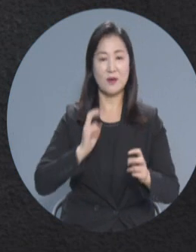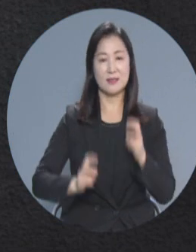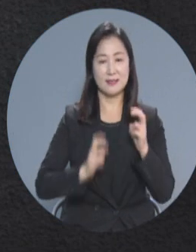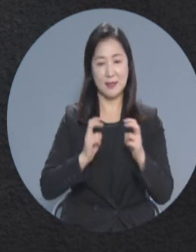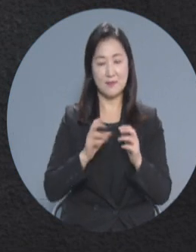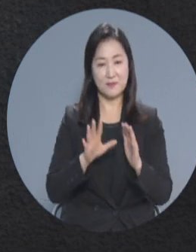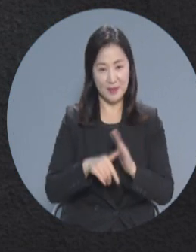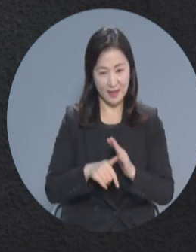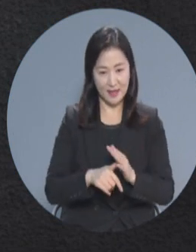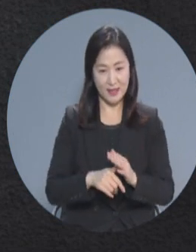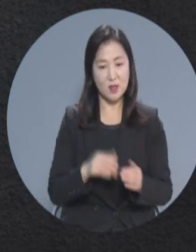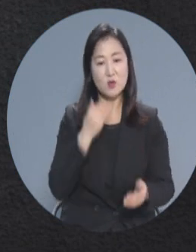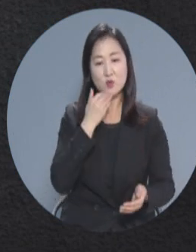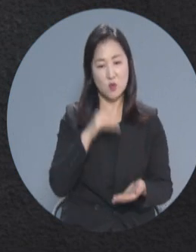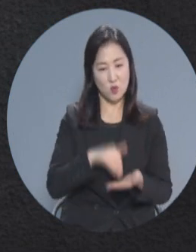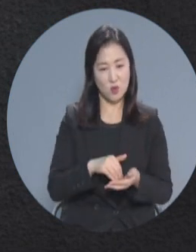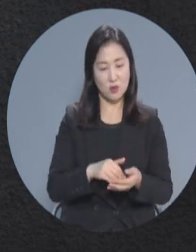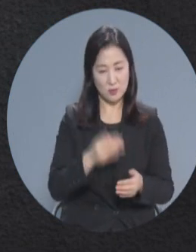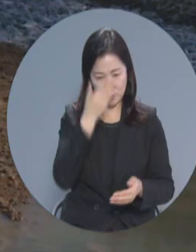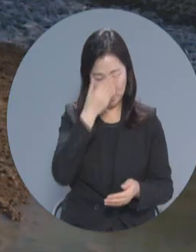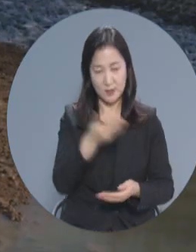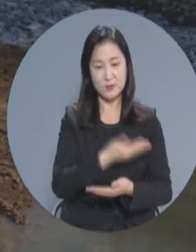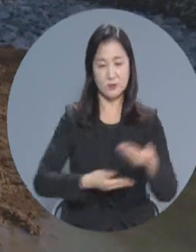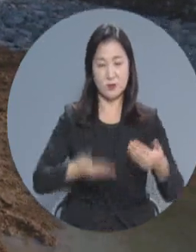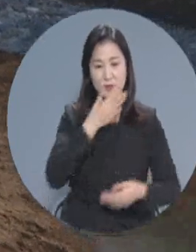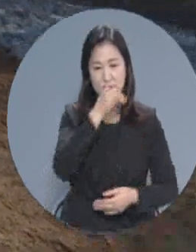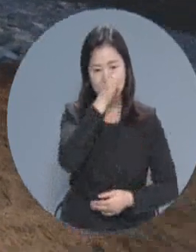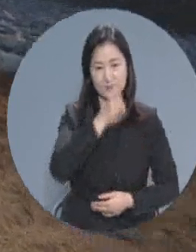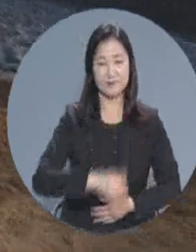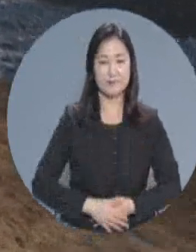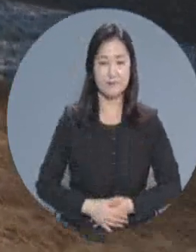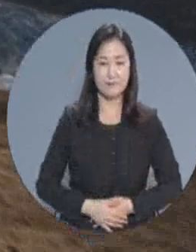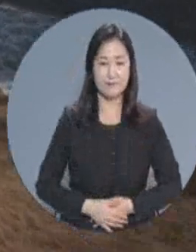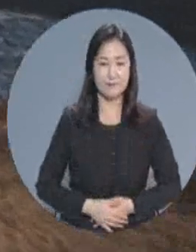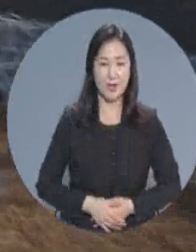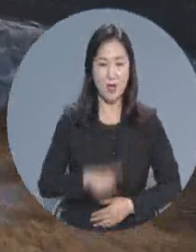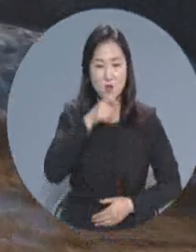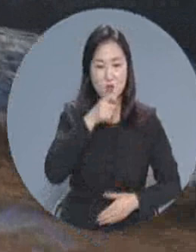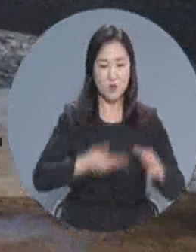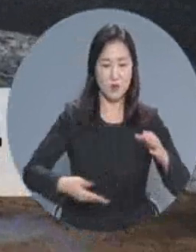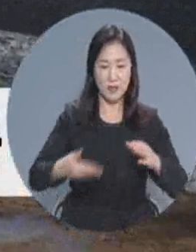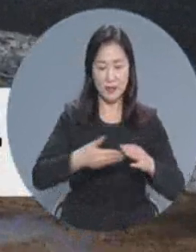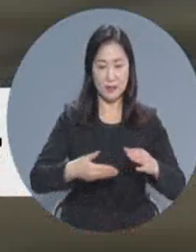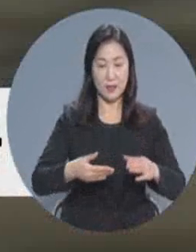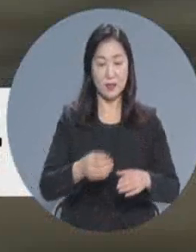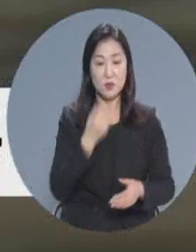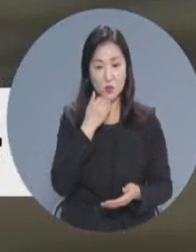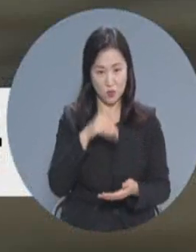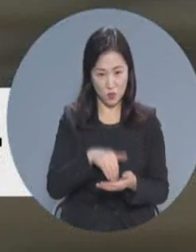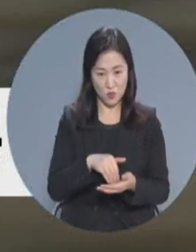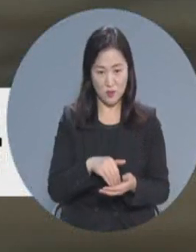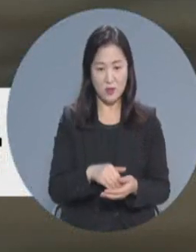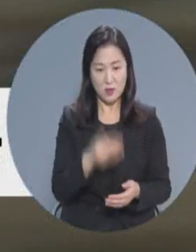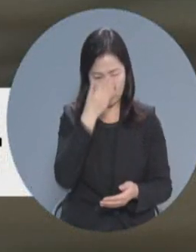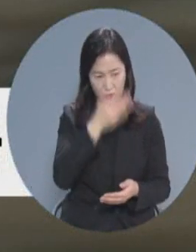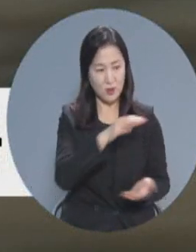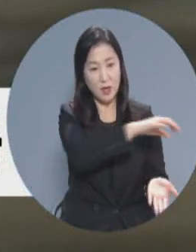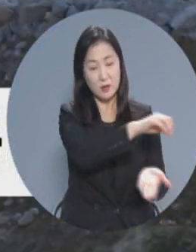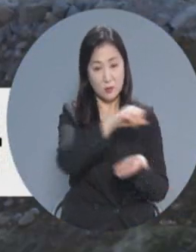토석을 무상으로 주고받을 수 있습니다. 사교천에 반입된 문제의 돌도 무상으로